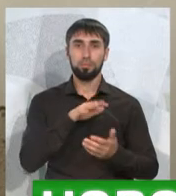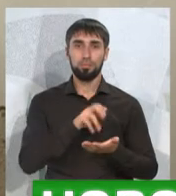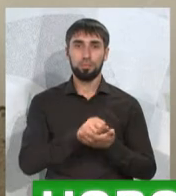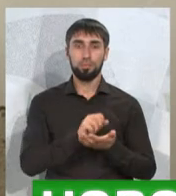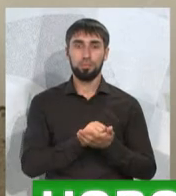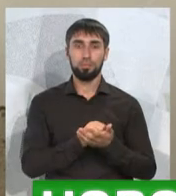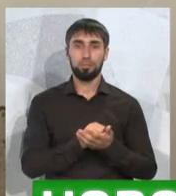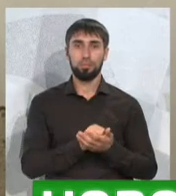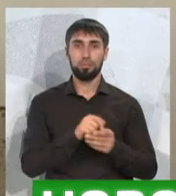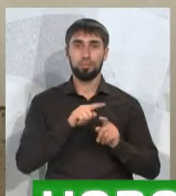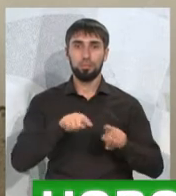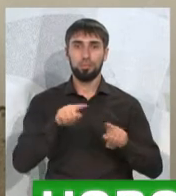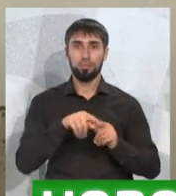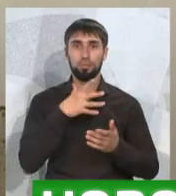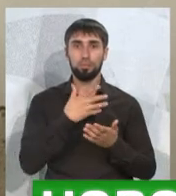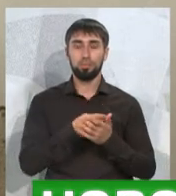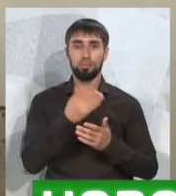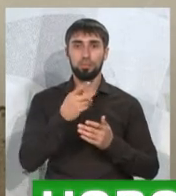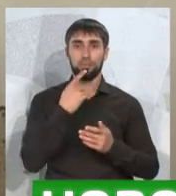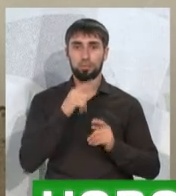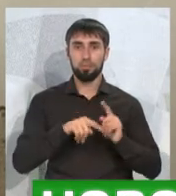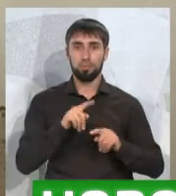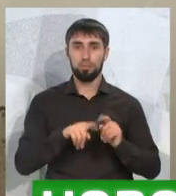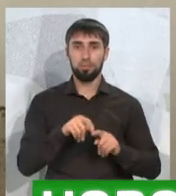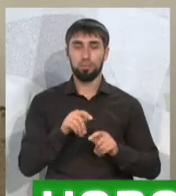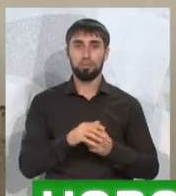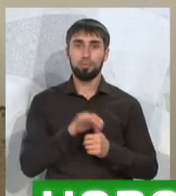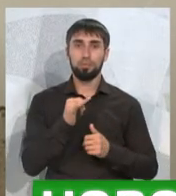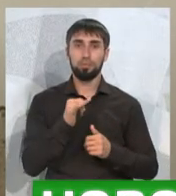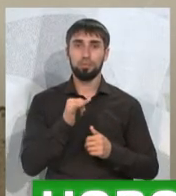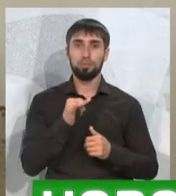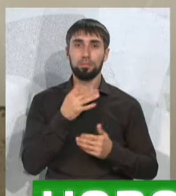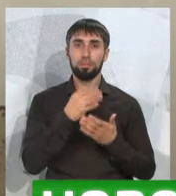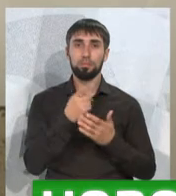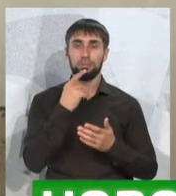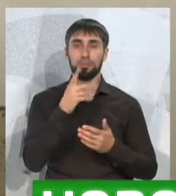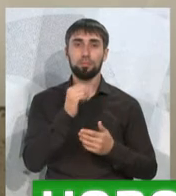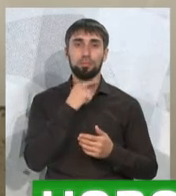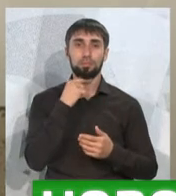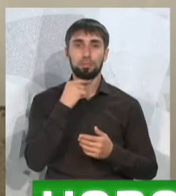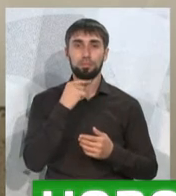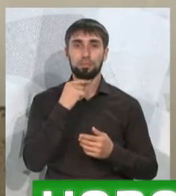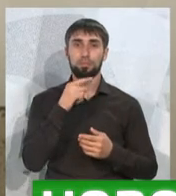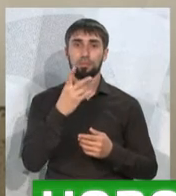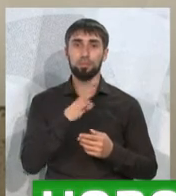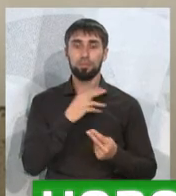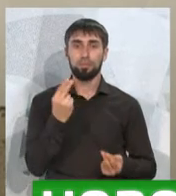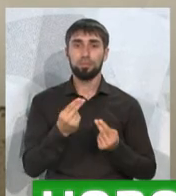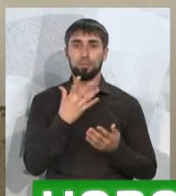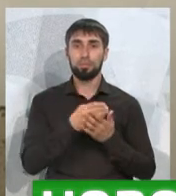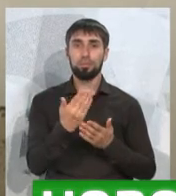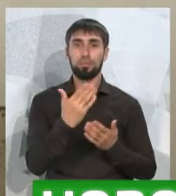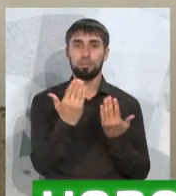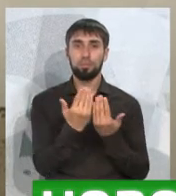занимался популяризацией родного языка. Популяризация языка на сцене, чтобы на ингушском языке играли наши спектакли